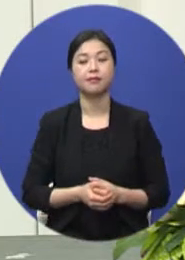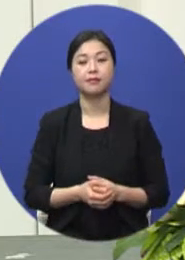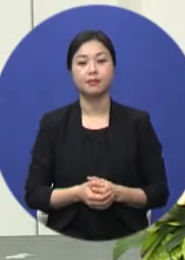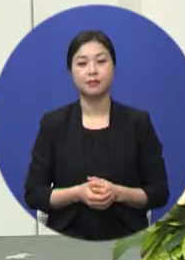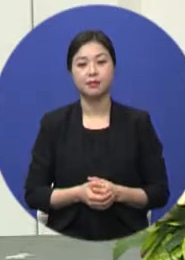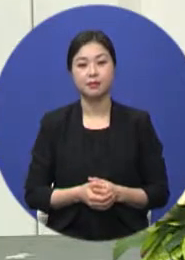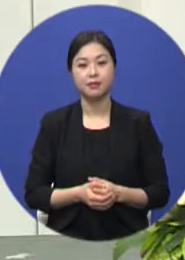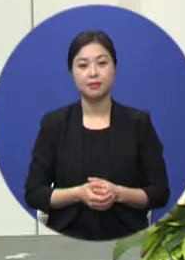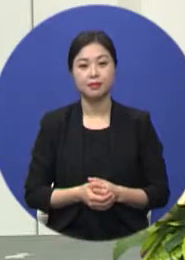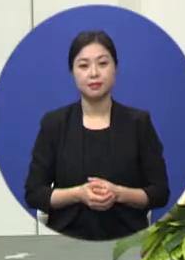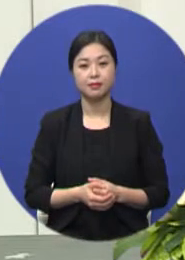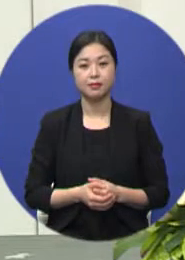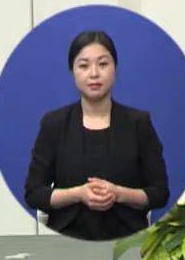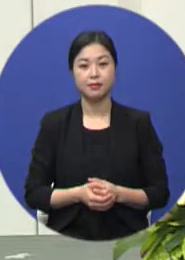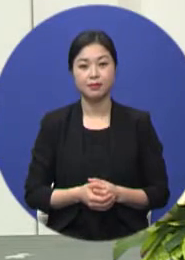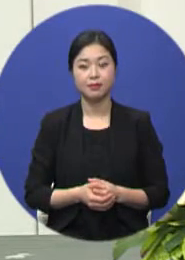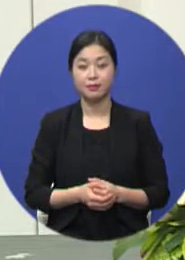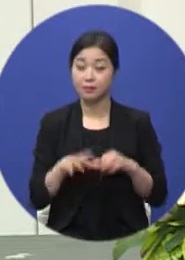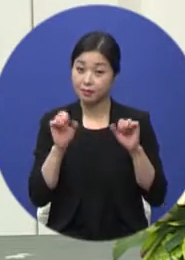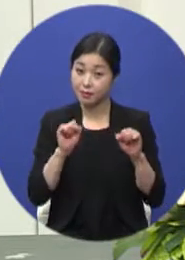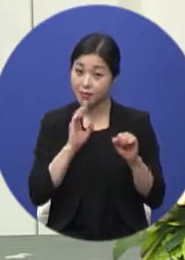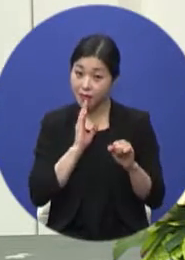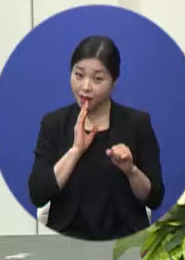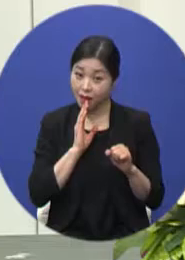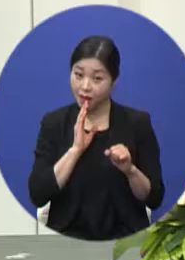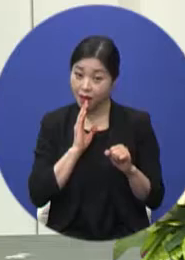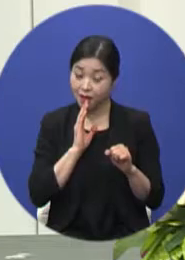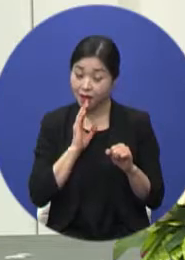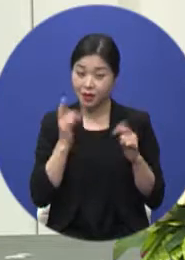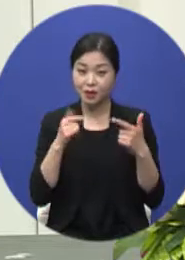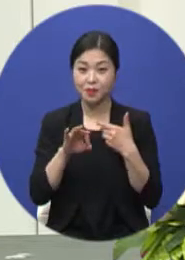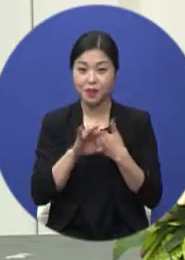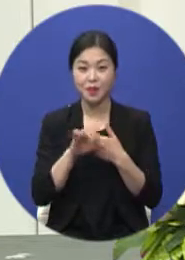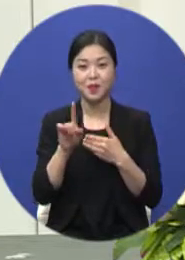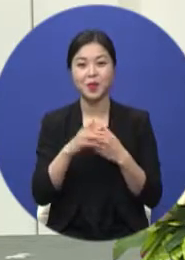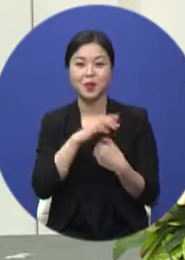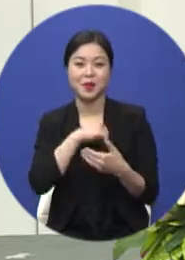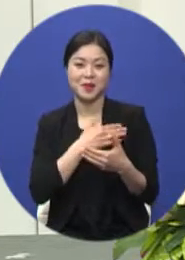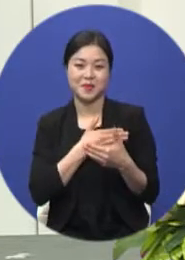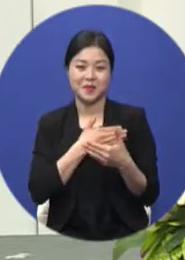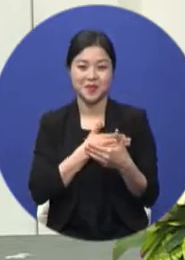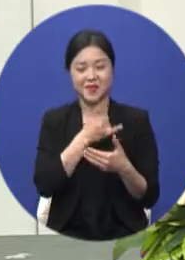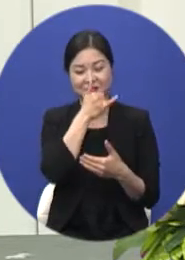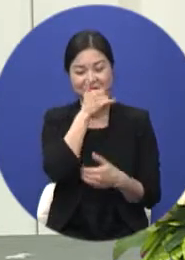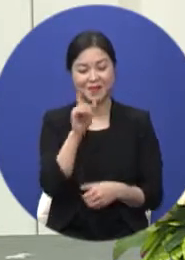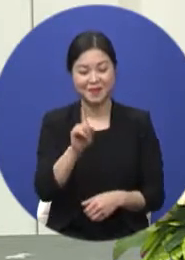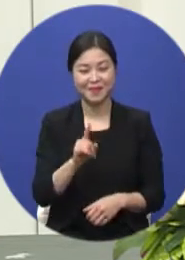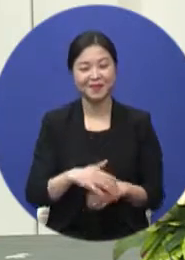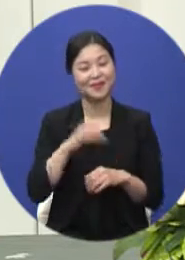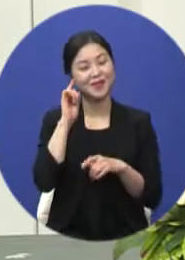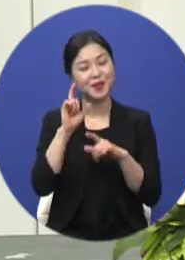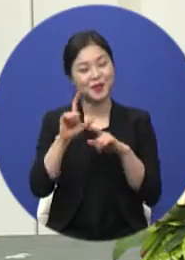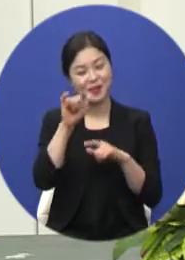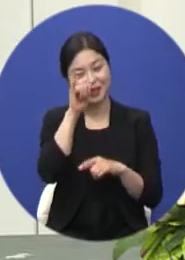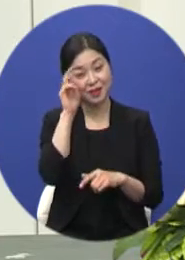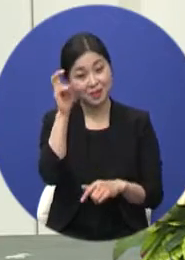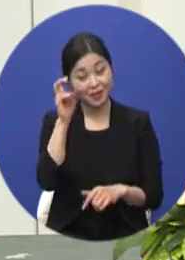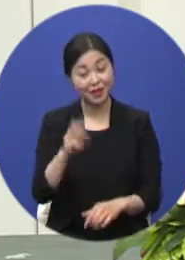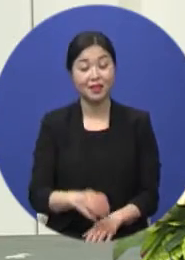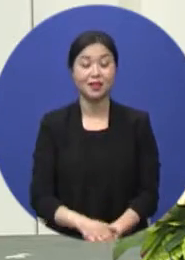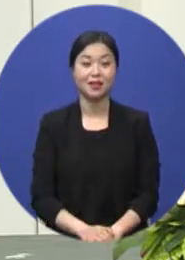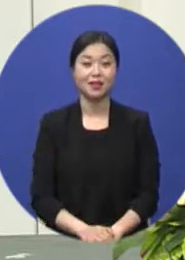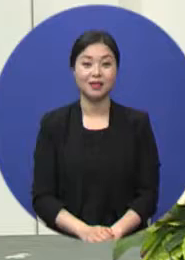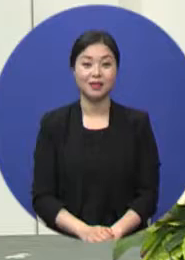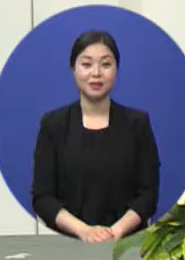네, 안녕하세요. 안녕하신 건가요? 아니면 뭐가 불안정하신 건가요? 뭐 고민 있으세요? 네.